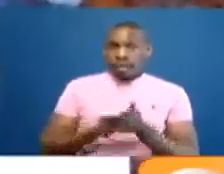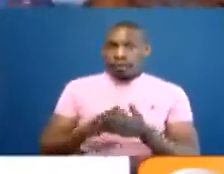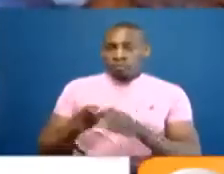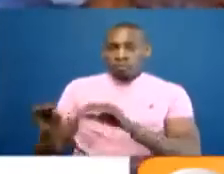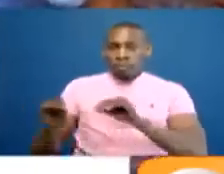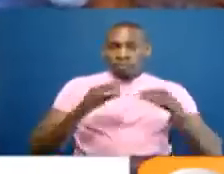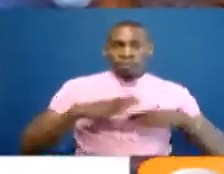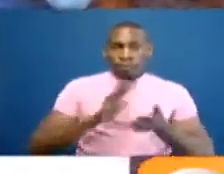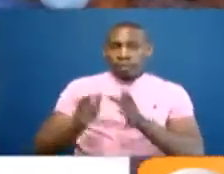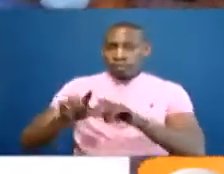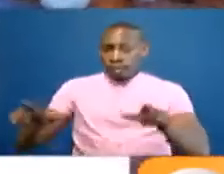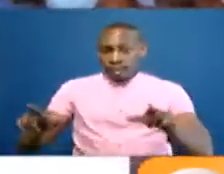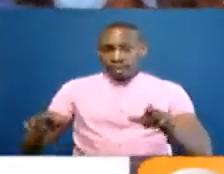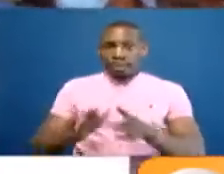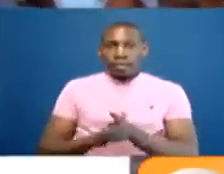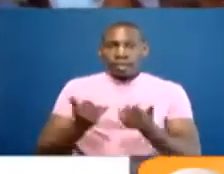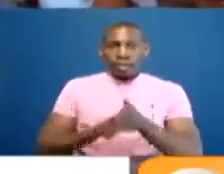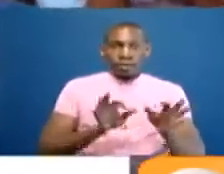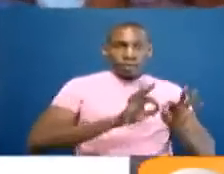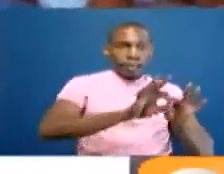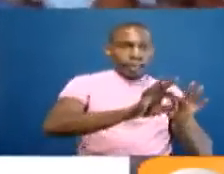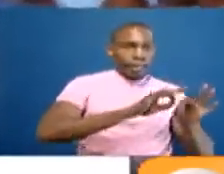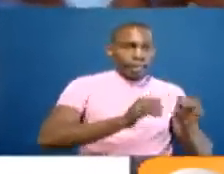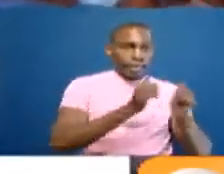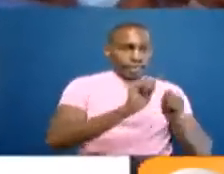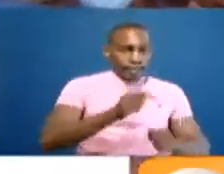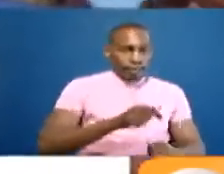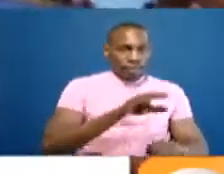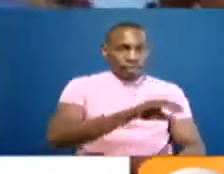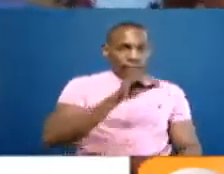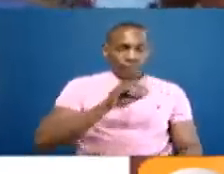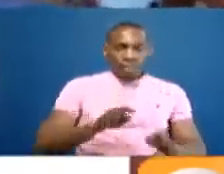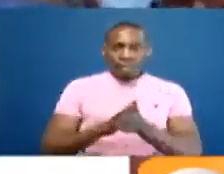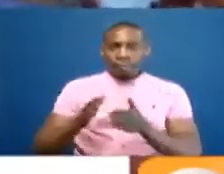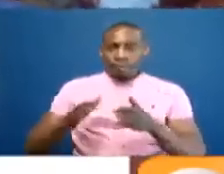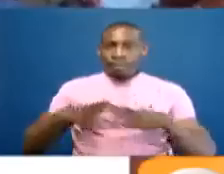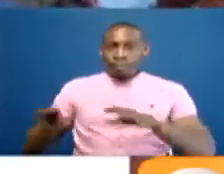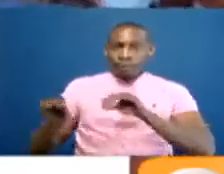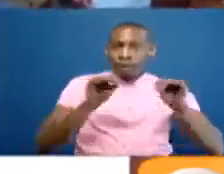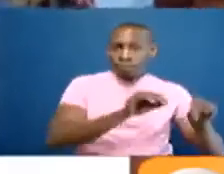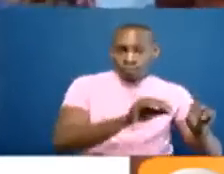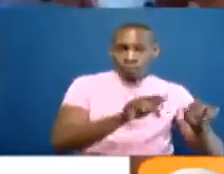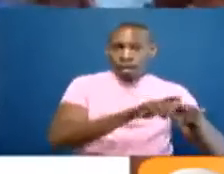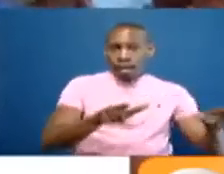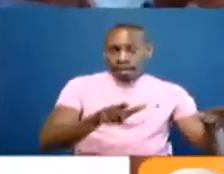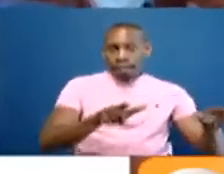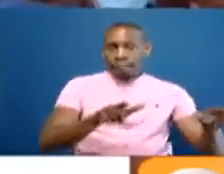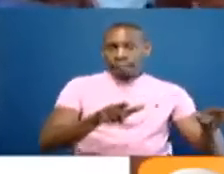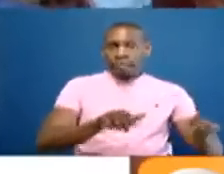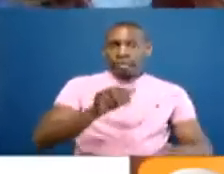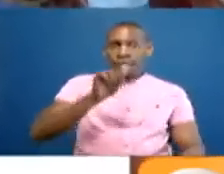Tutawasettle ama squatters. Tazichukua ekari 10,000 tutasettle watu ndani ya hizo chamba